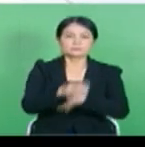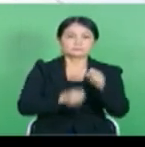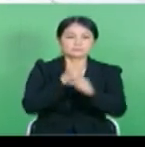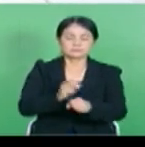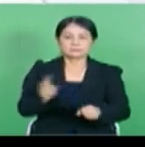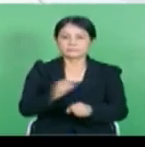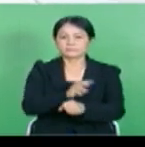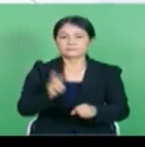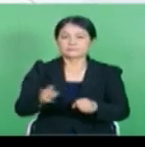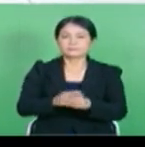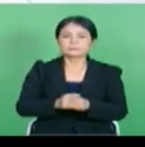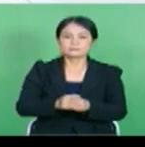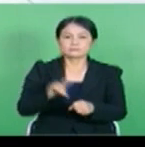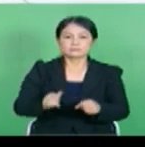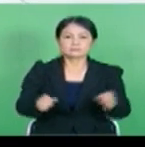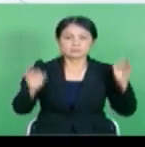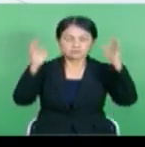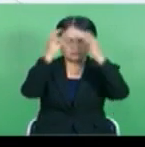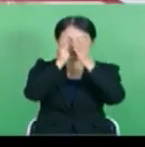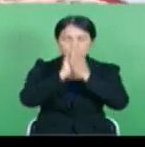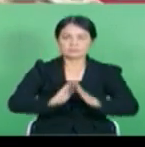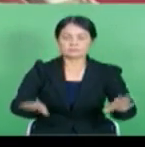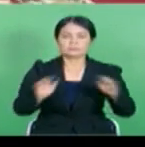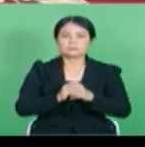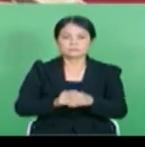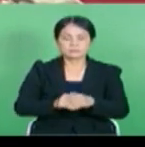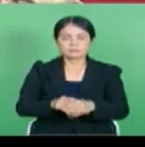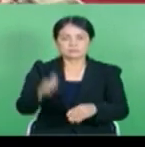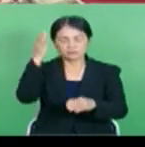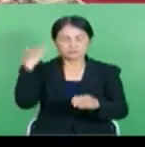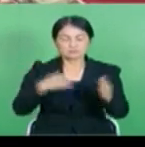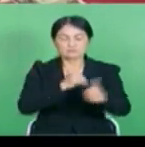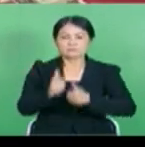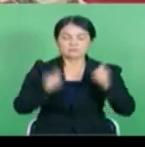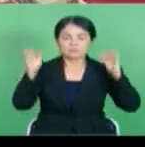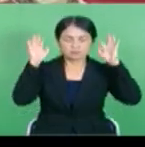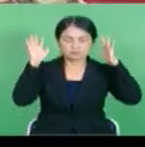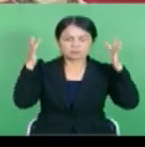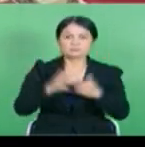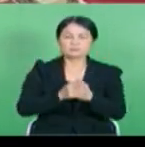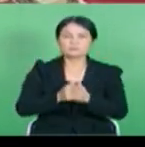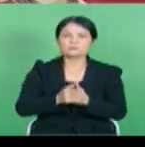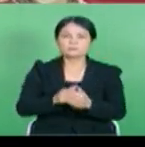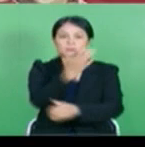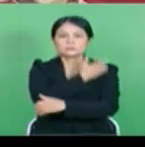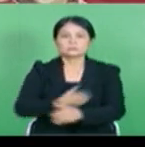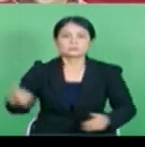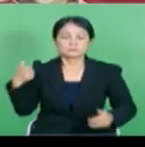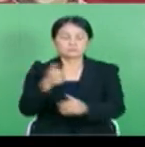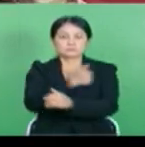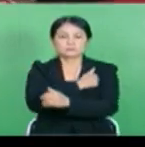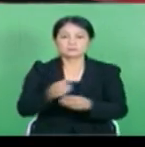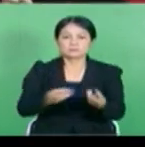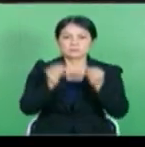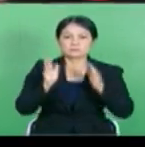ឆ្នាំ2023នៅវិមានសន្តិភាពលោកស្រីបានសម្ដែងនៅការអបអរសាទរចំពោះសម្តេចតេជោនាយករ